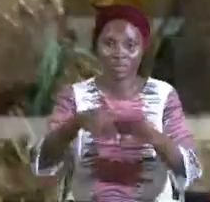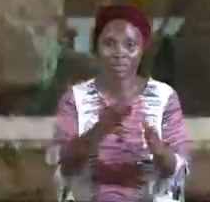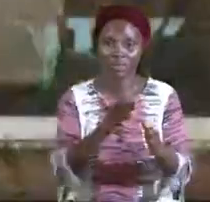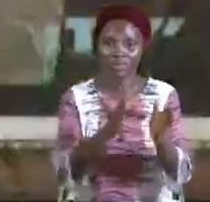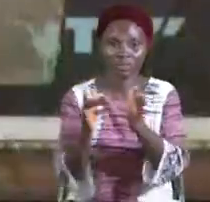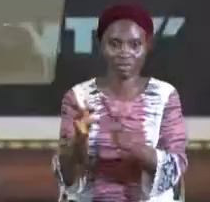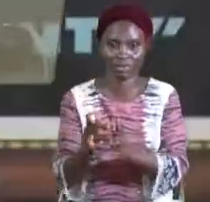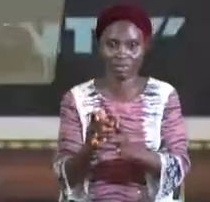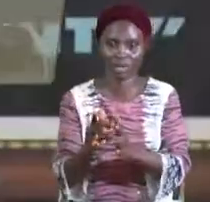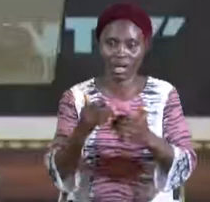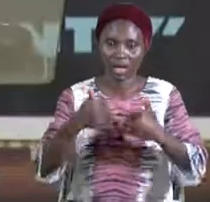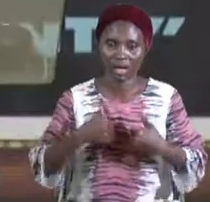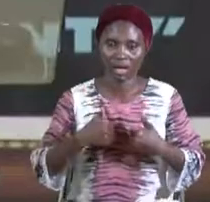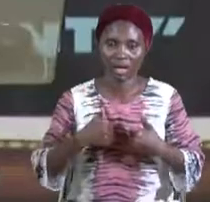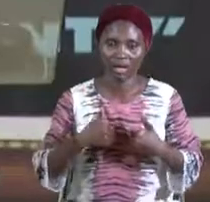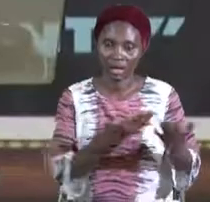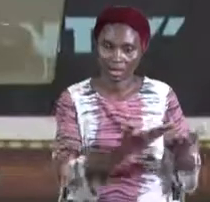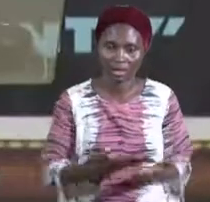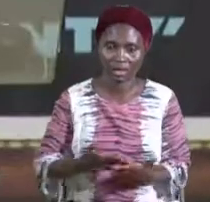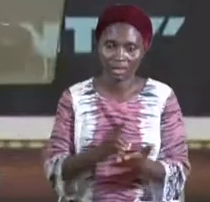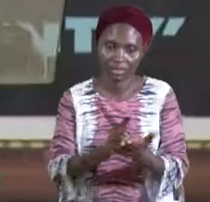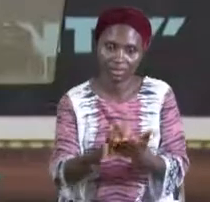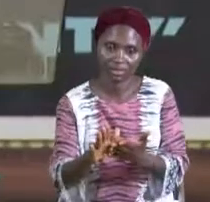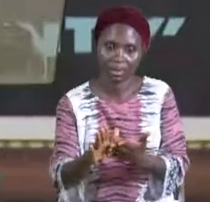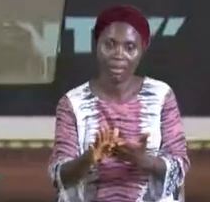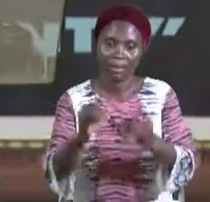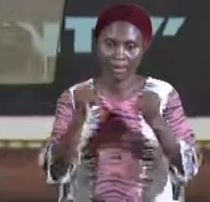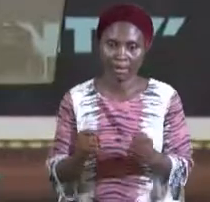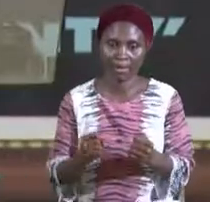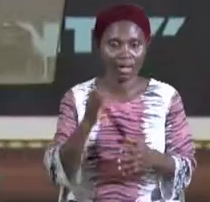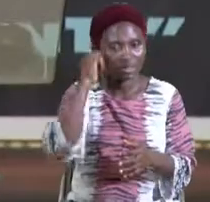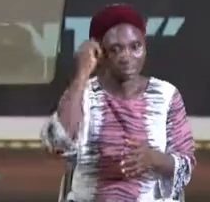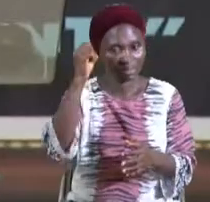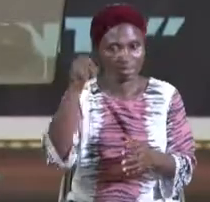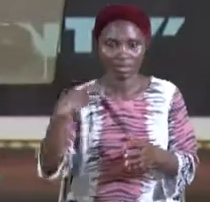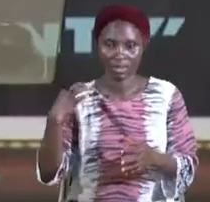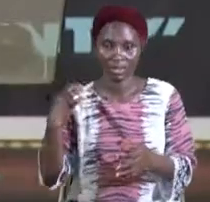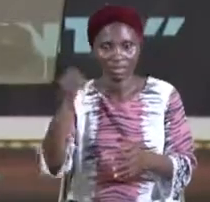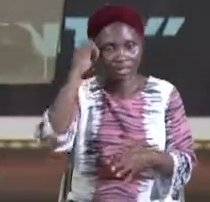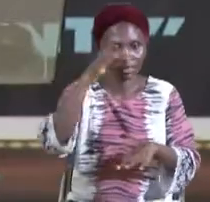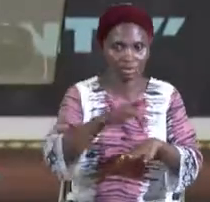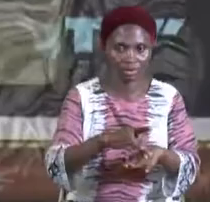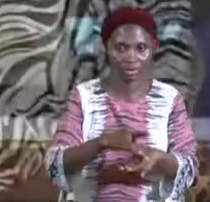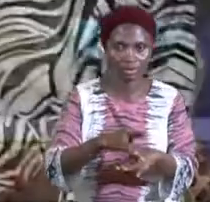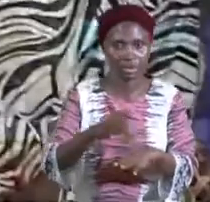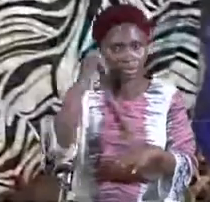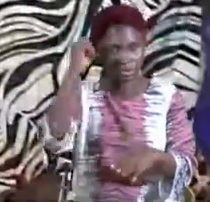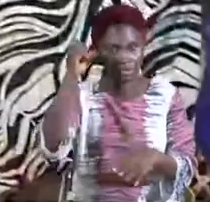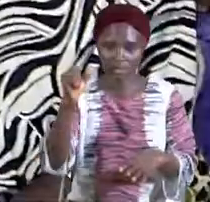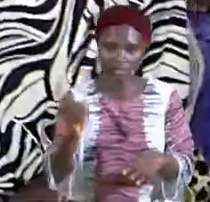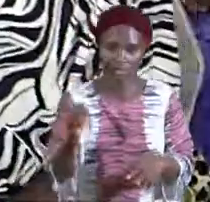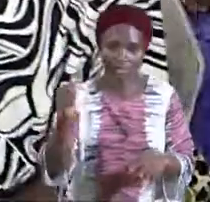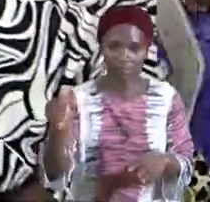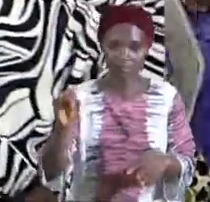que Jésus-Christ décide d'utiliser, son vêtement, sa parole, sa touche, sa salive, ou bien quoi que ce soit, un miracle doit arriver